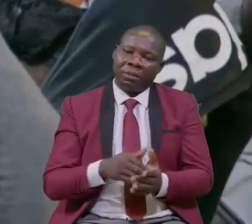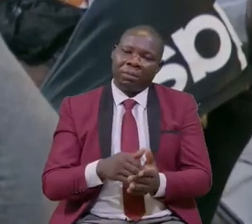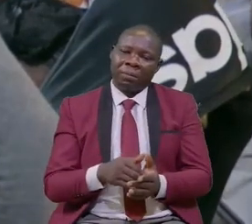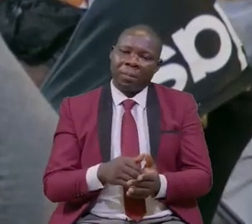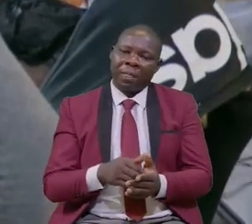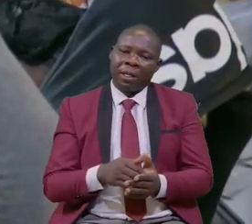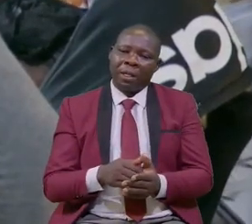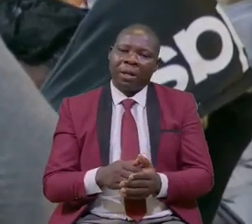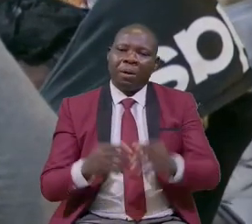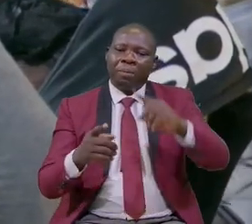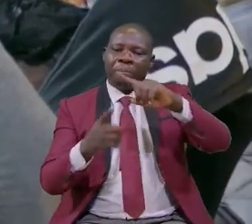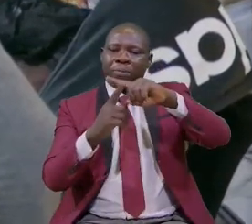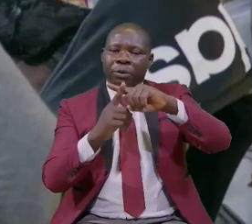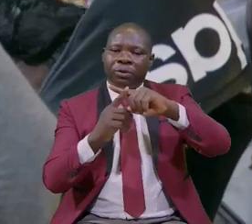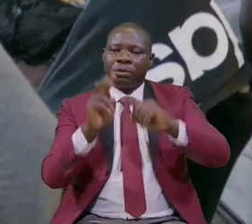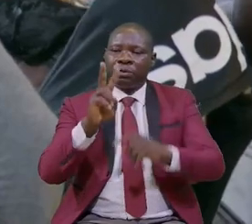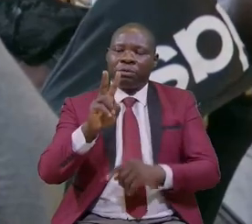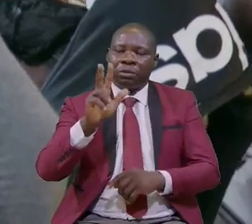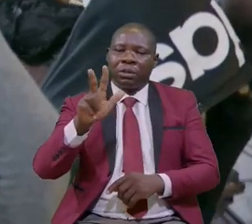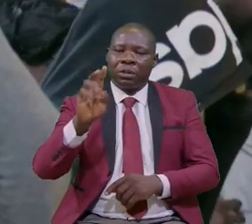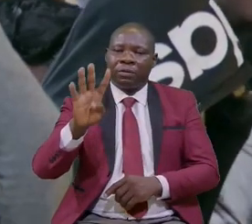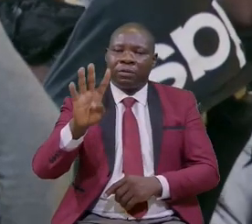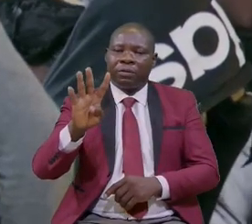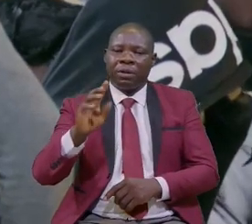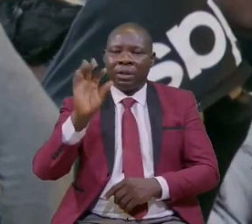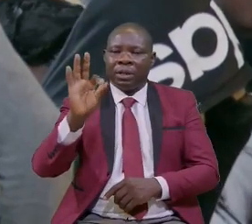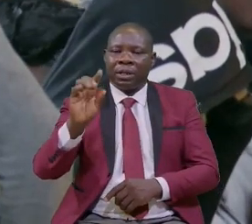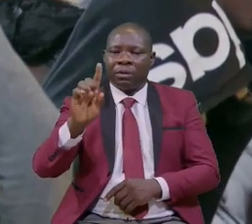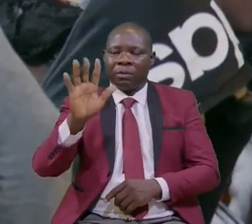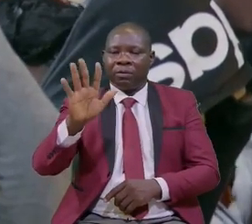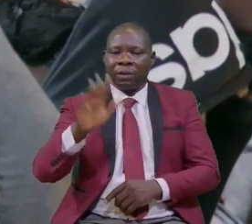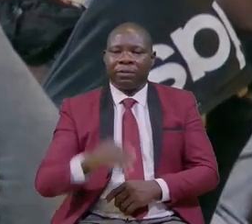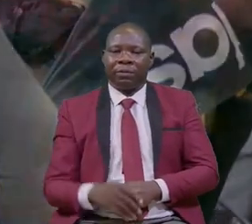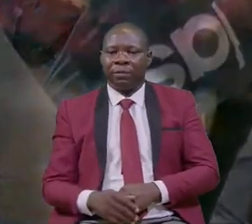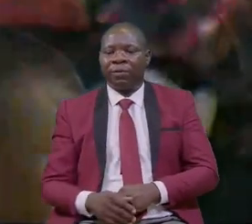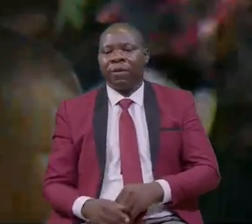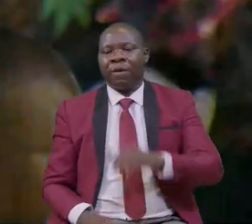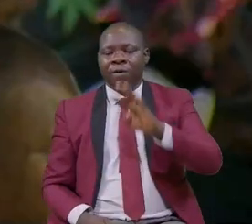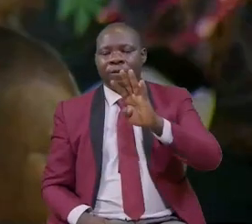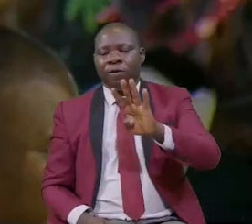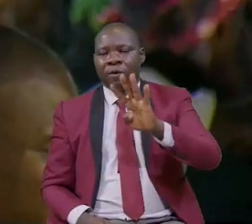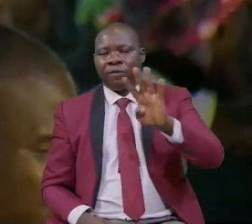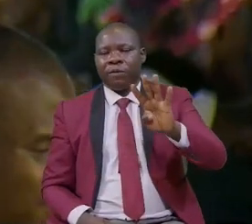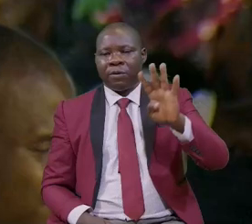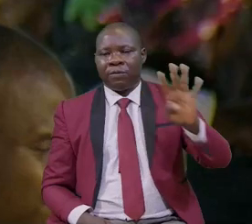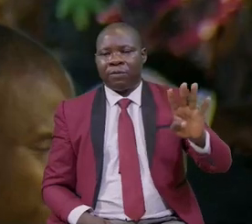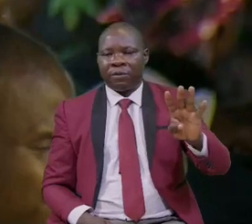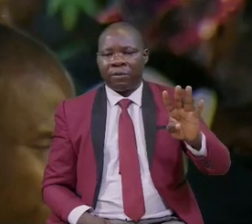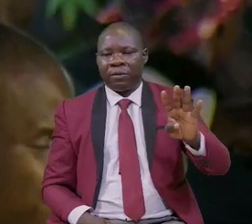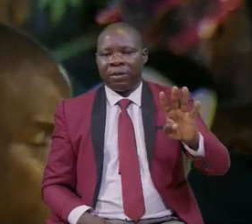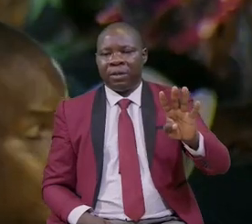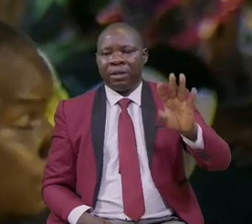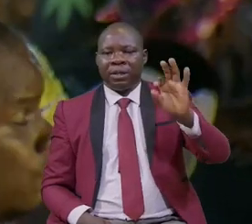contacter sur ce numéro par WhatsApp. Plus 234 91 54